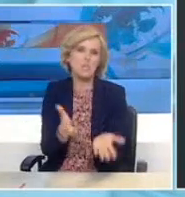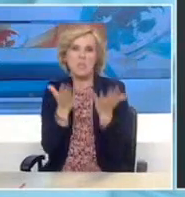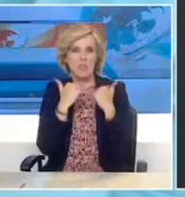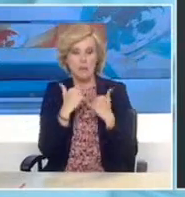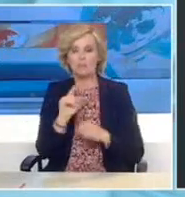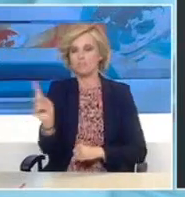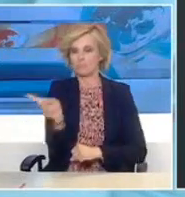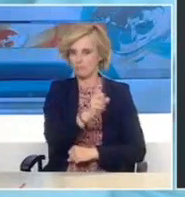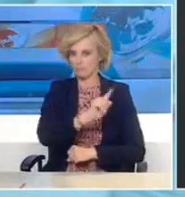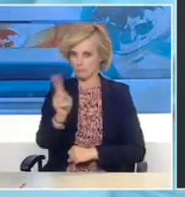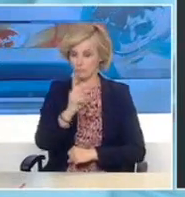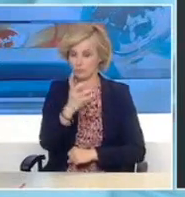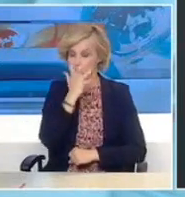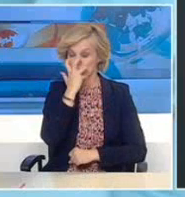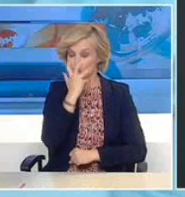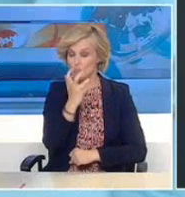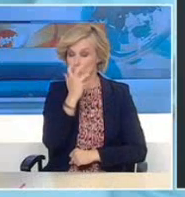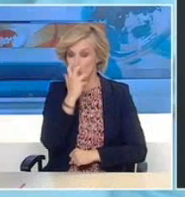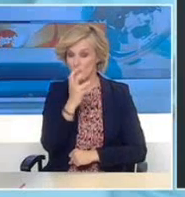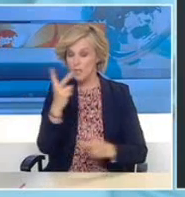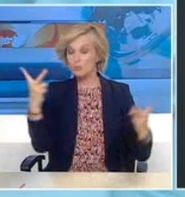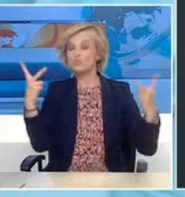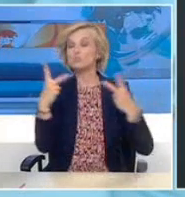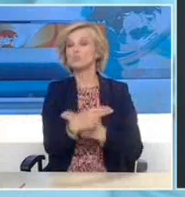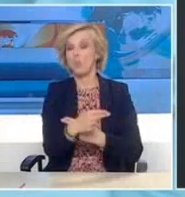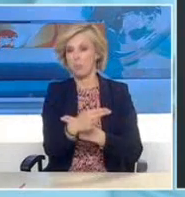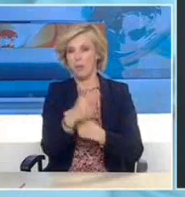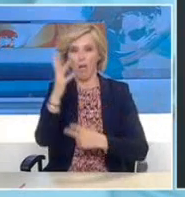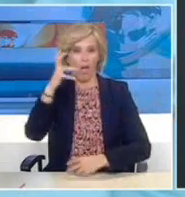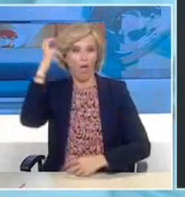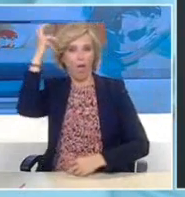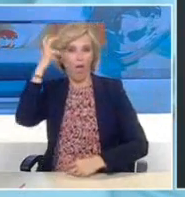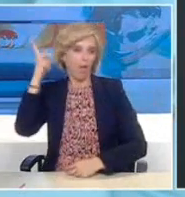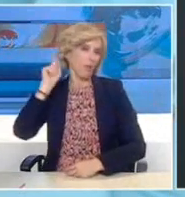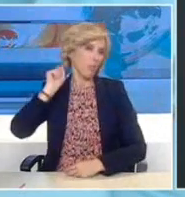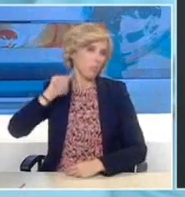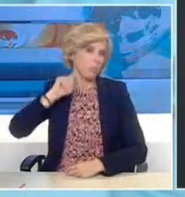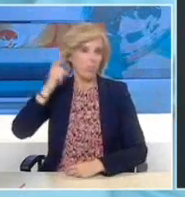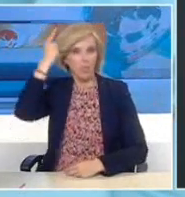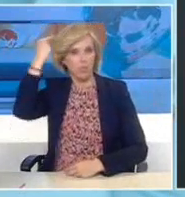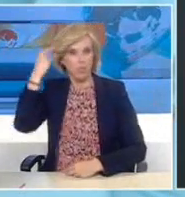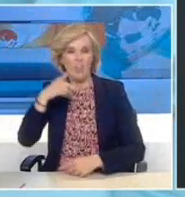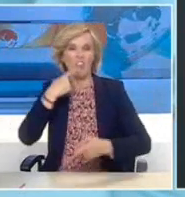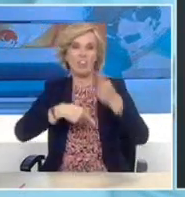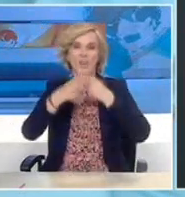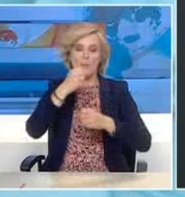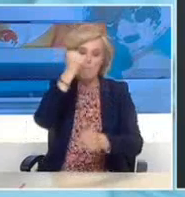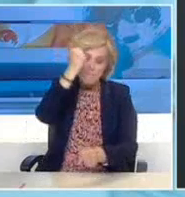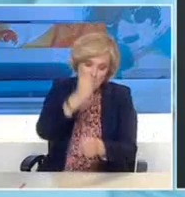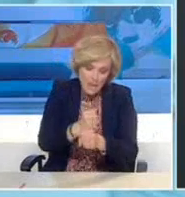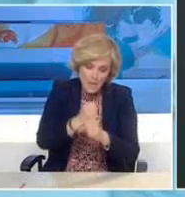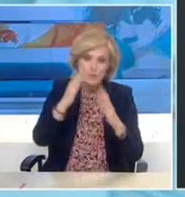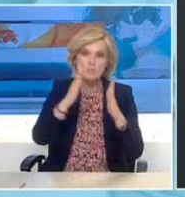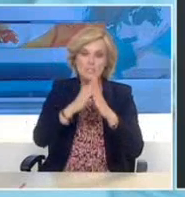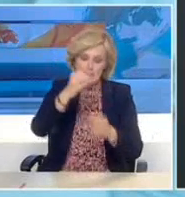προς όλους: ας αφήσουμε όλοι τα τερτύπια. Ας αφήσουμε τις προφάσεις και τις φτηνές δικαιολογίες και ας μείνουμε σπίτι. Μένουμε σπίτι